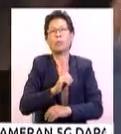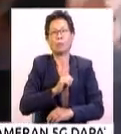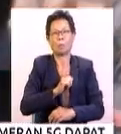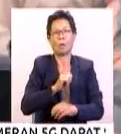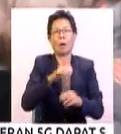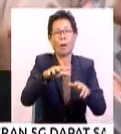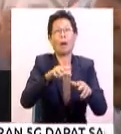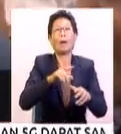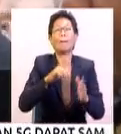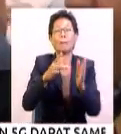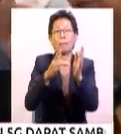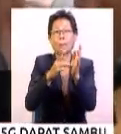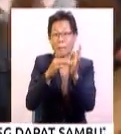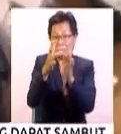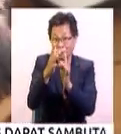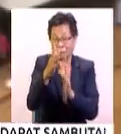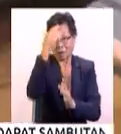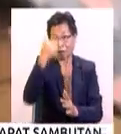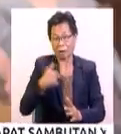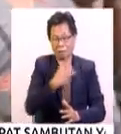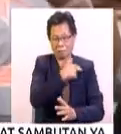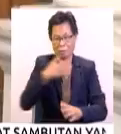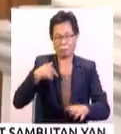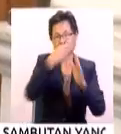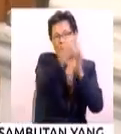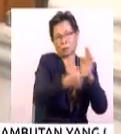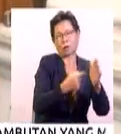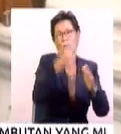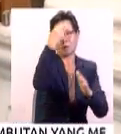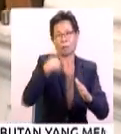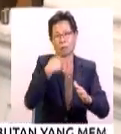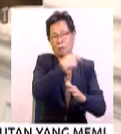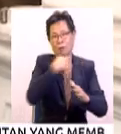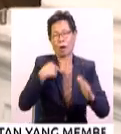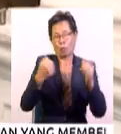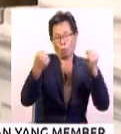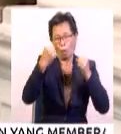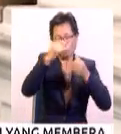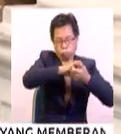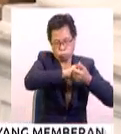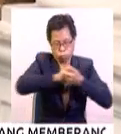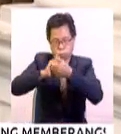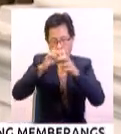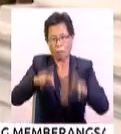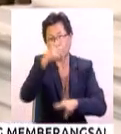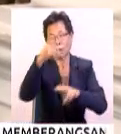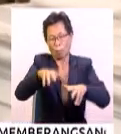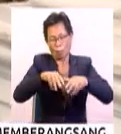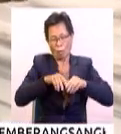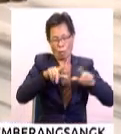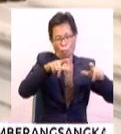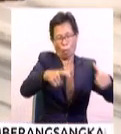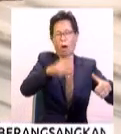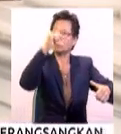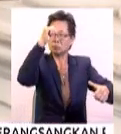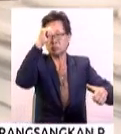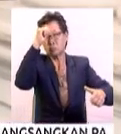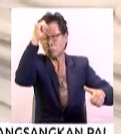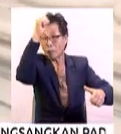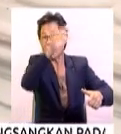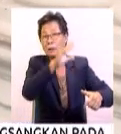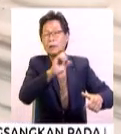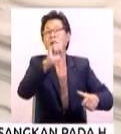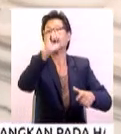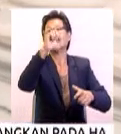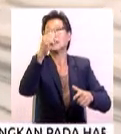di Sri Lanka. Namun Katolik dilihat sebagai kekuatan untuk penyatuan rakyat kerana ia dianut oleh kumpulan etnik Tamil dan Sinhala,